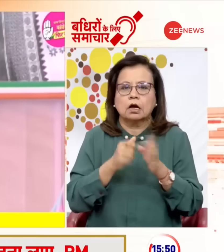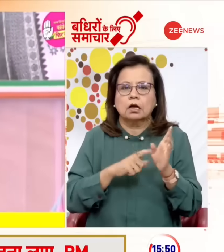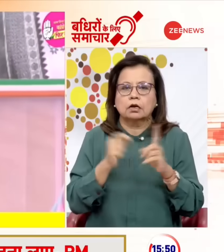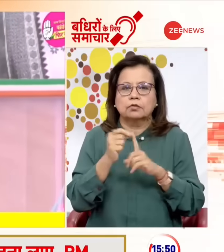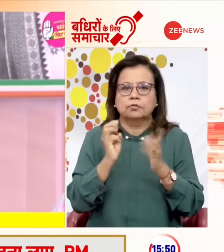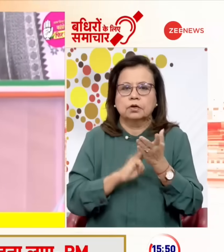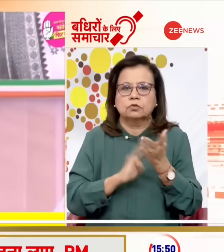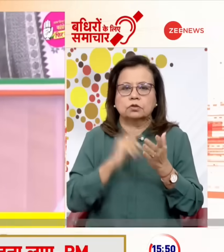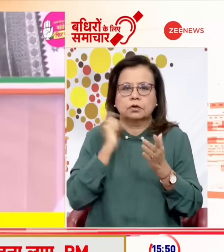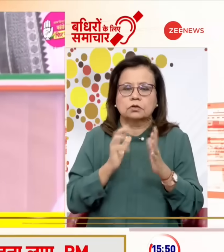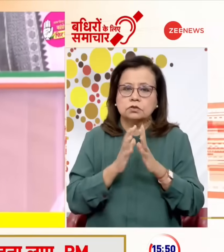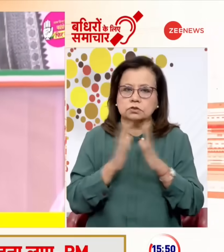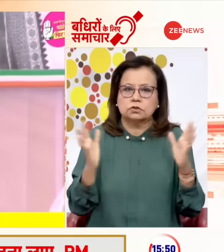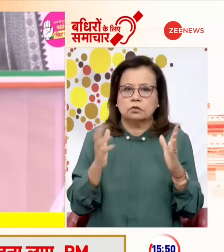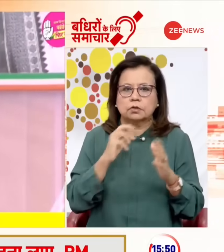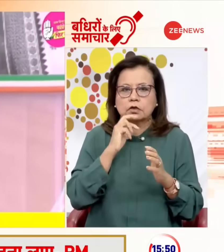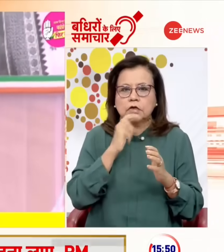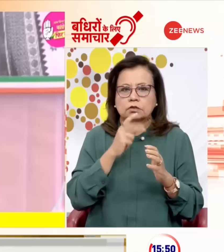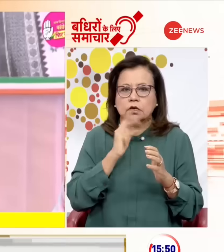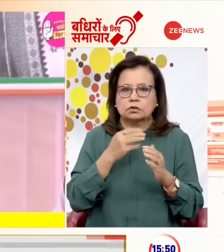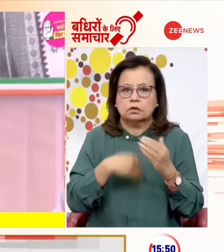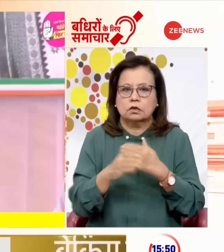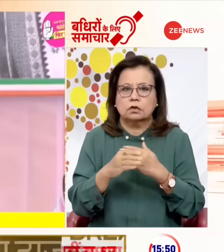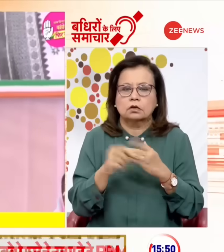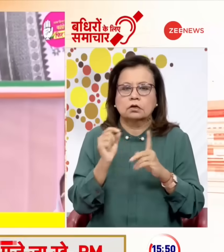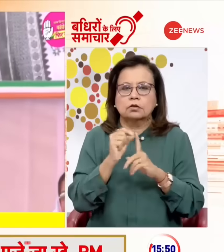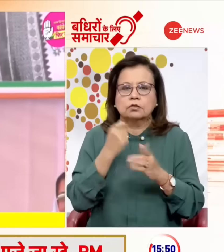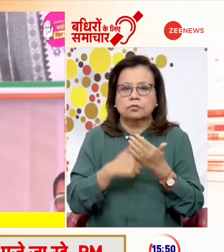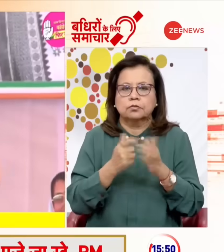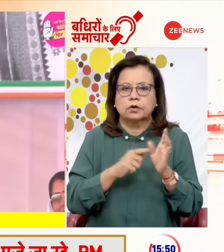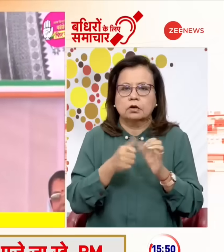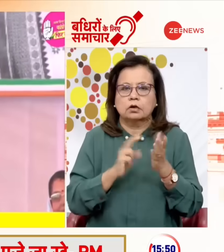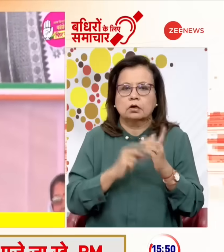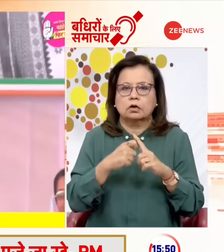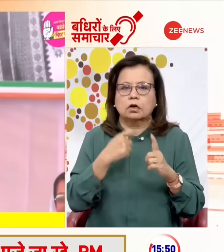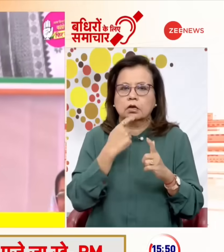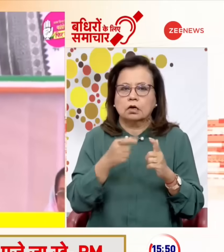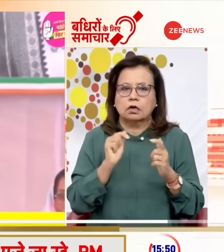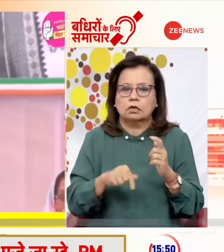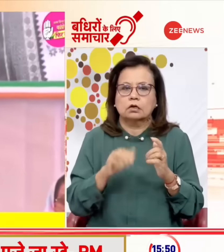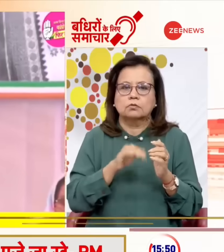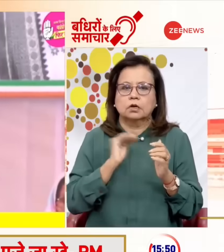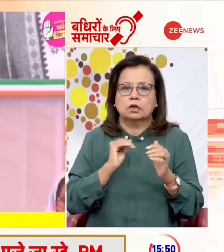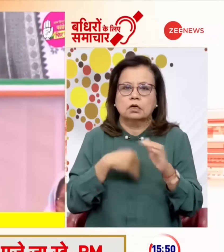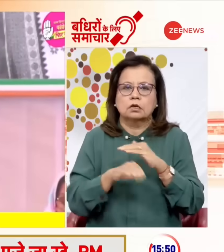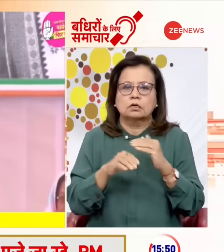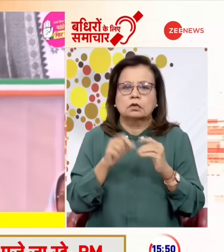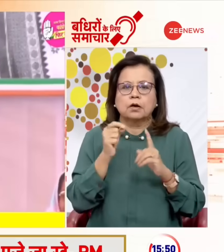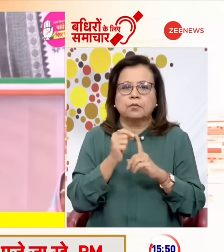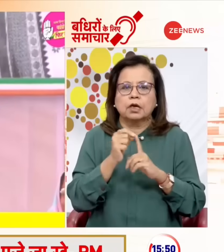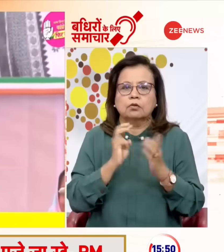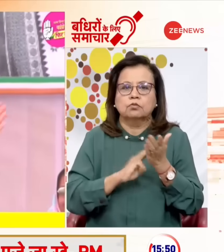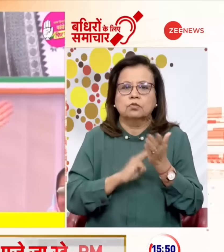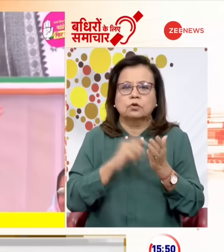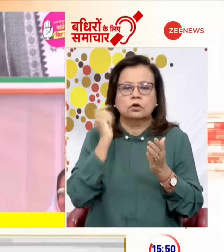प्रियंका ने पीएम मोदी पर जमकर निशाना साधा। प्रियंका ने कहा कि राजस्थान में पीएम